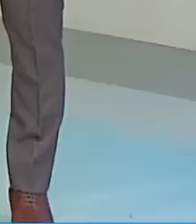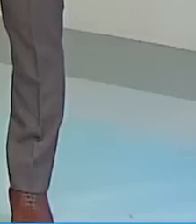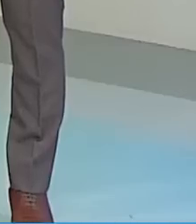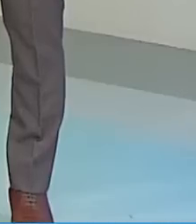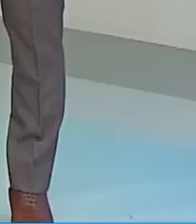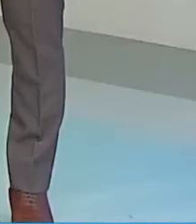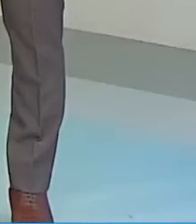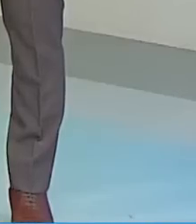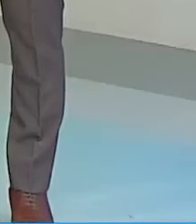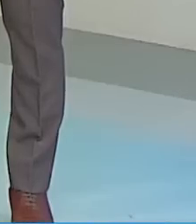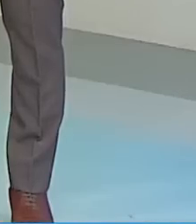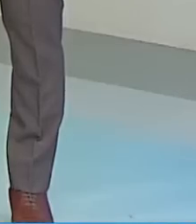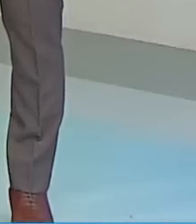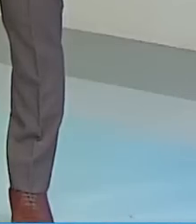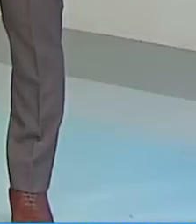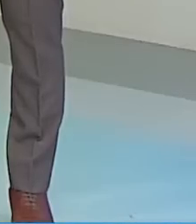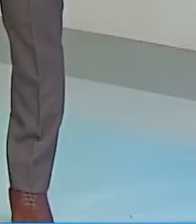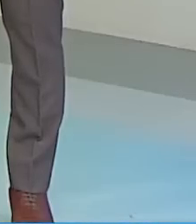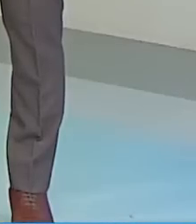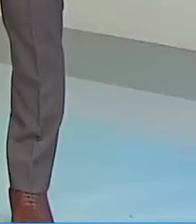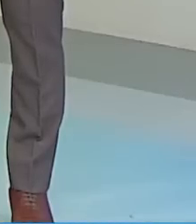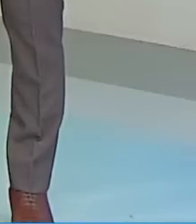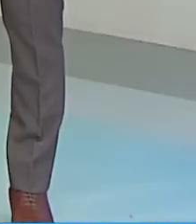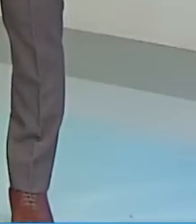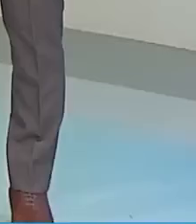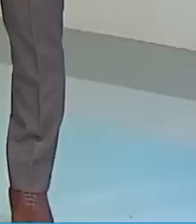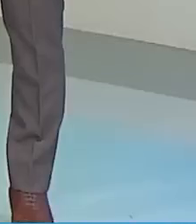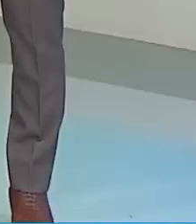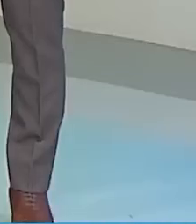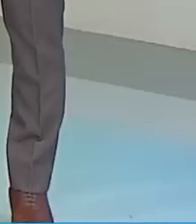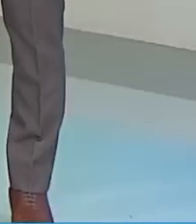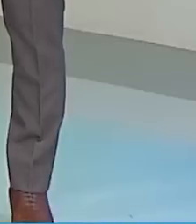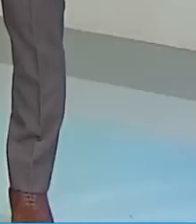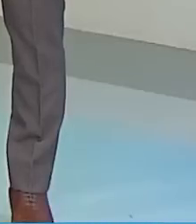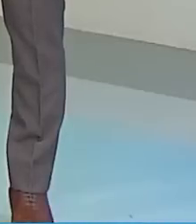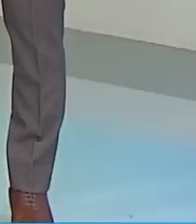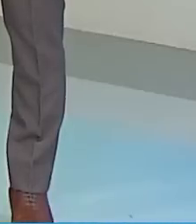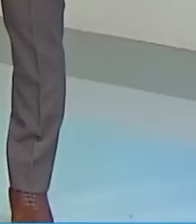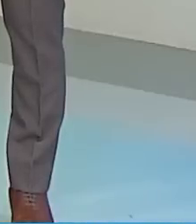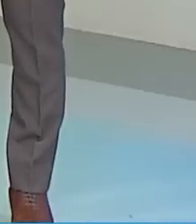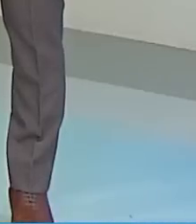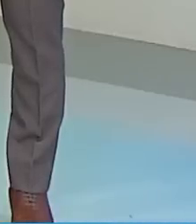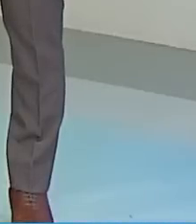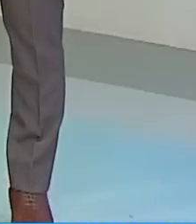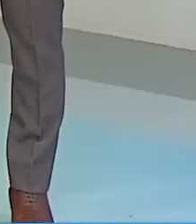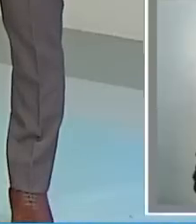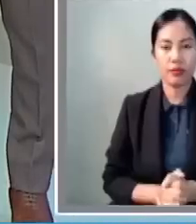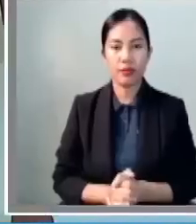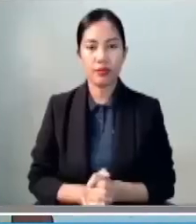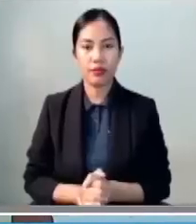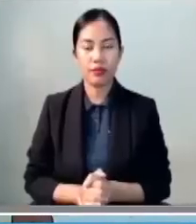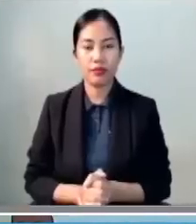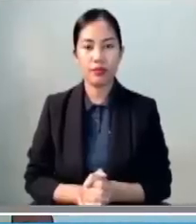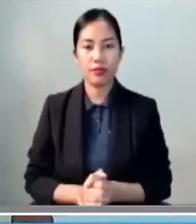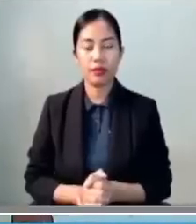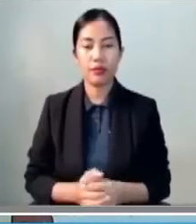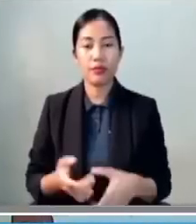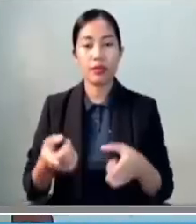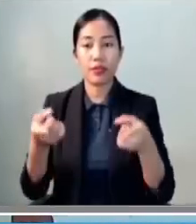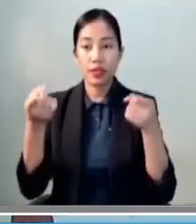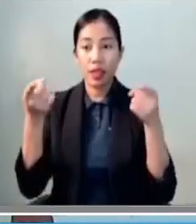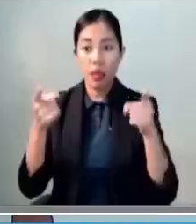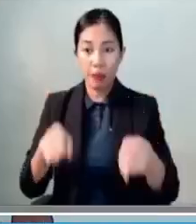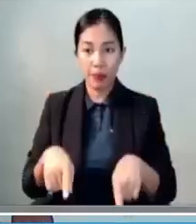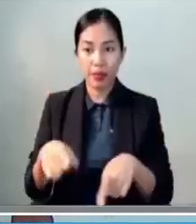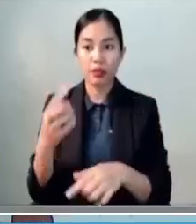Sunog na naman! Kung nito pong Lunes na sunog ang Manila Central Post Office, ngayon naman, isang residential area sa